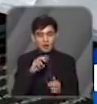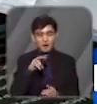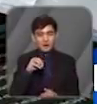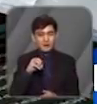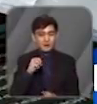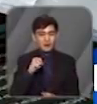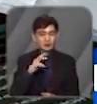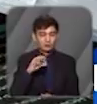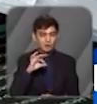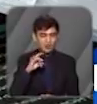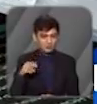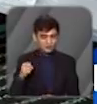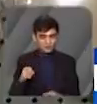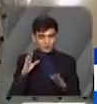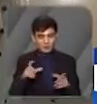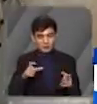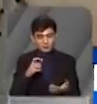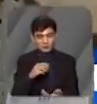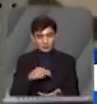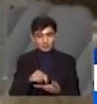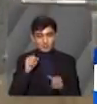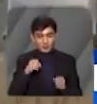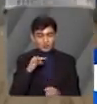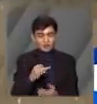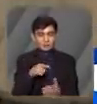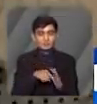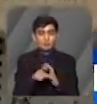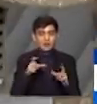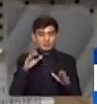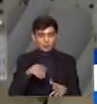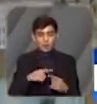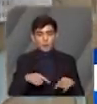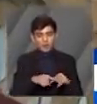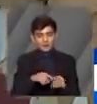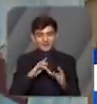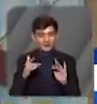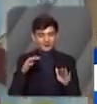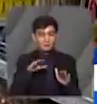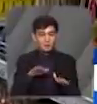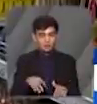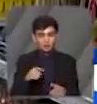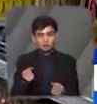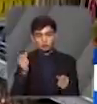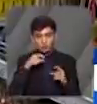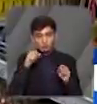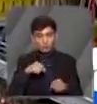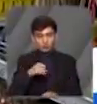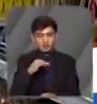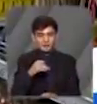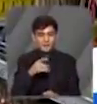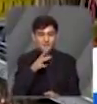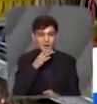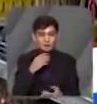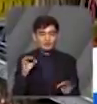Леонардо желісінен табуға болады. Сондай-ақ дүкен сөрелеріндегі тауарлар мен компанияның сайты арқылы таныса аласыз. Сіз бос уақытыңызды жақсы